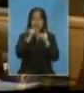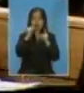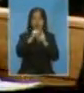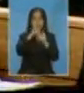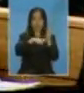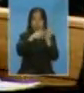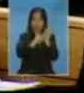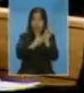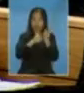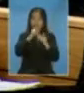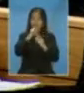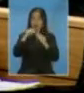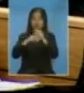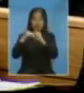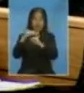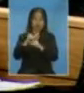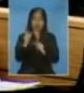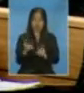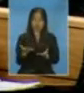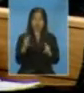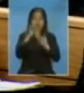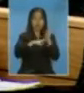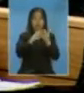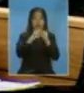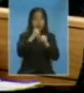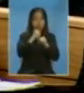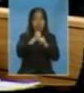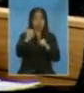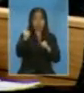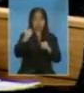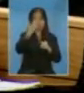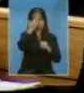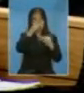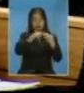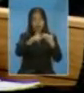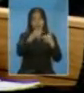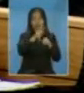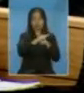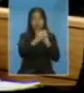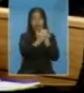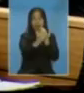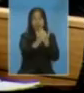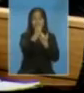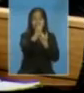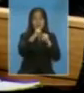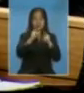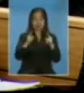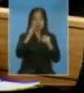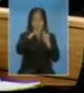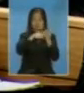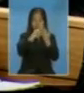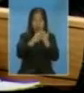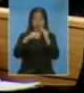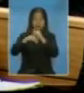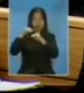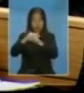ครงการแล้วแผนงานมีแค่2หน้าครับแล้วถามว่า2หน้านี้ครับโครงการหรือแผนงานบางแผนงานโครงการบางโครง